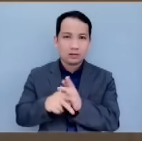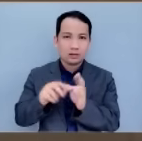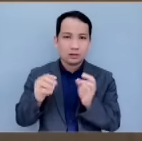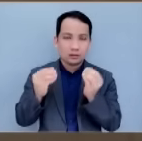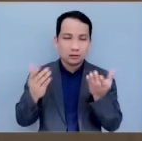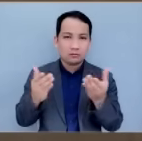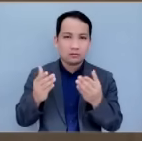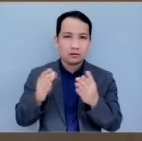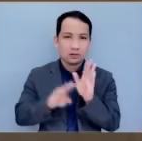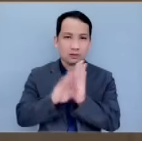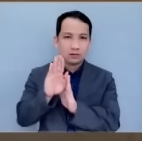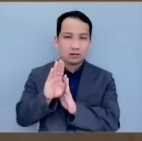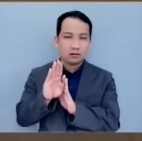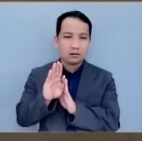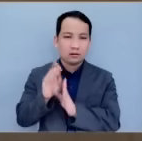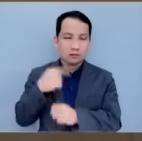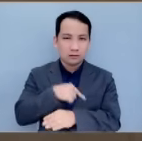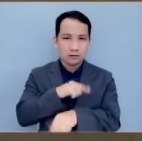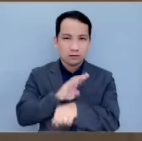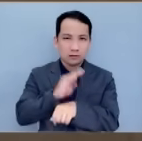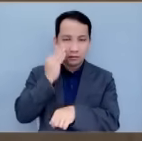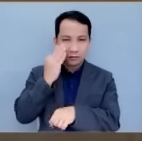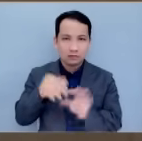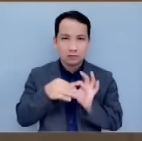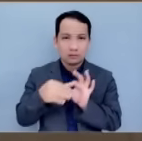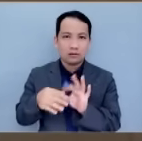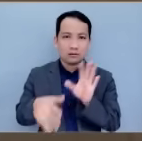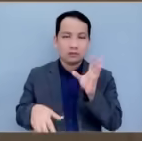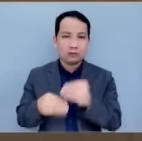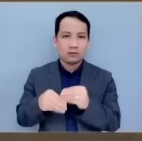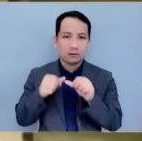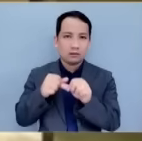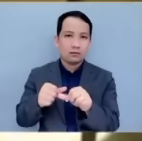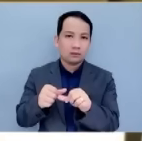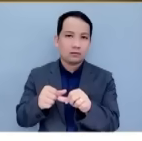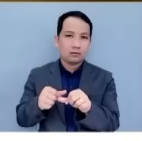environment where businesses such as yours will continue to thrive.